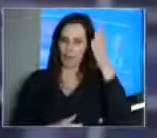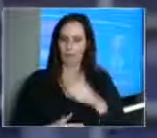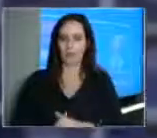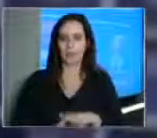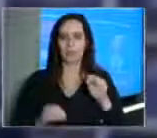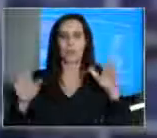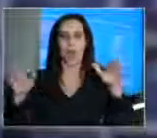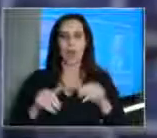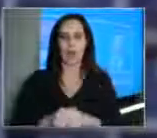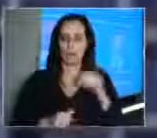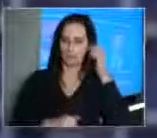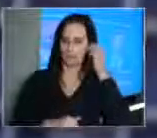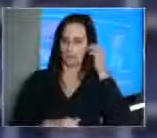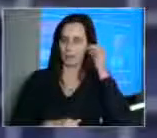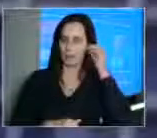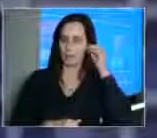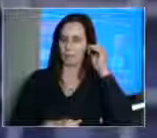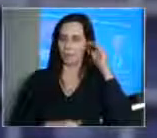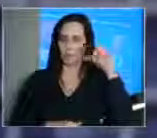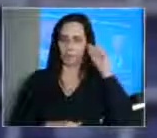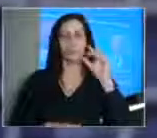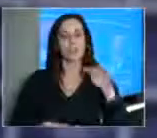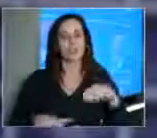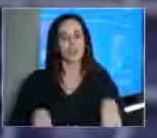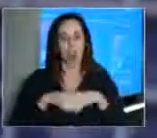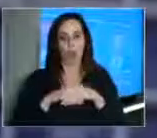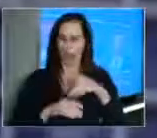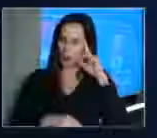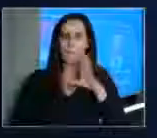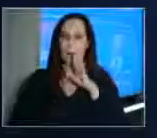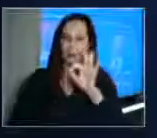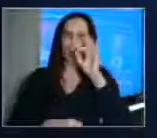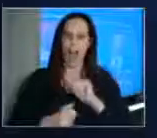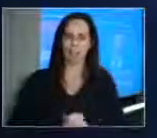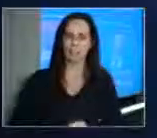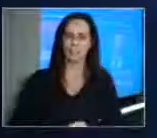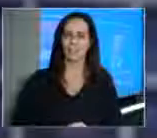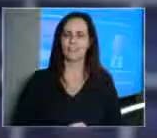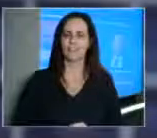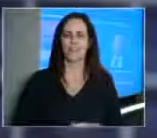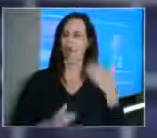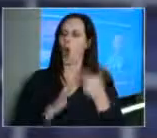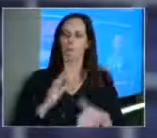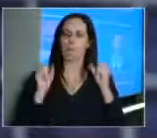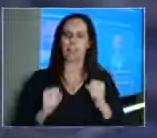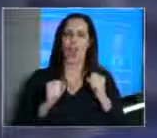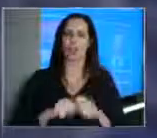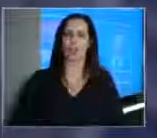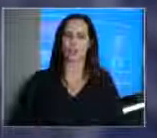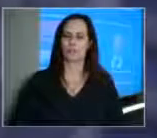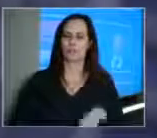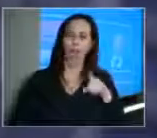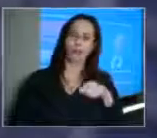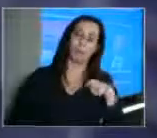אוחז זיונה בכיכר רבין. שלום, את יודעת מה הבעיה שלך? חוסר ביטחון.